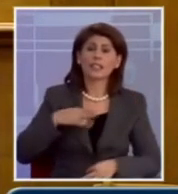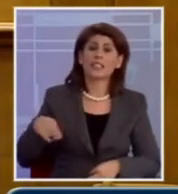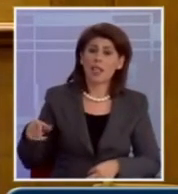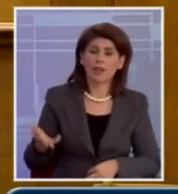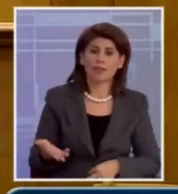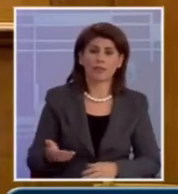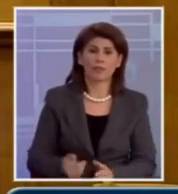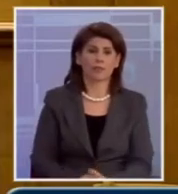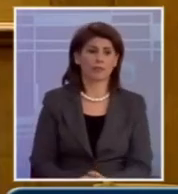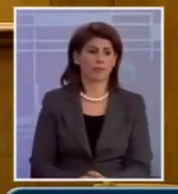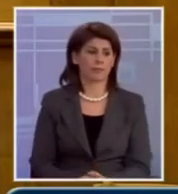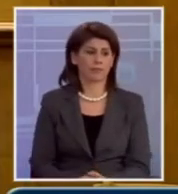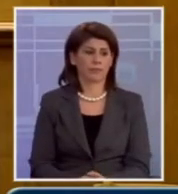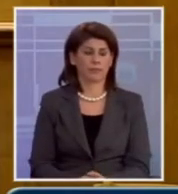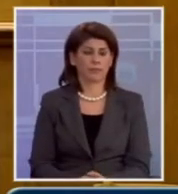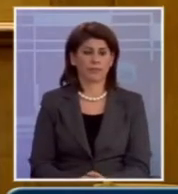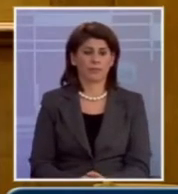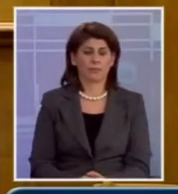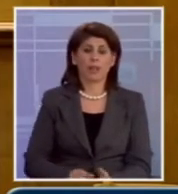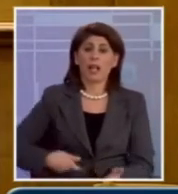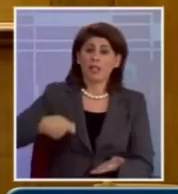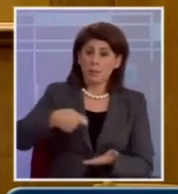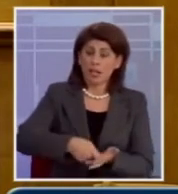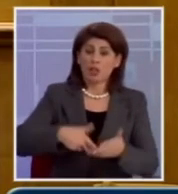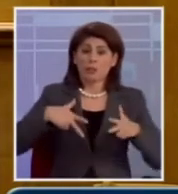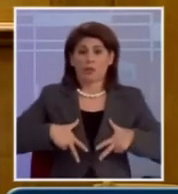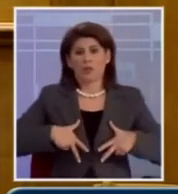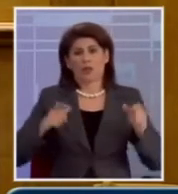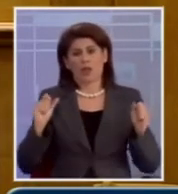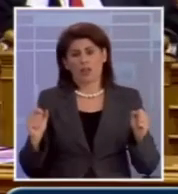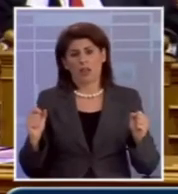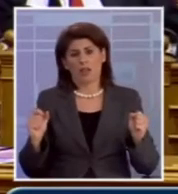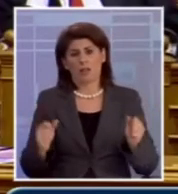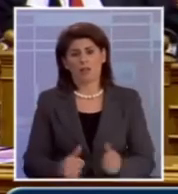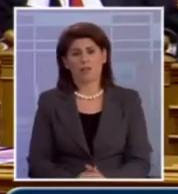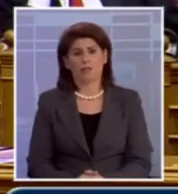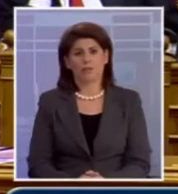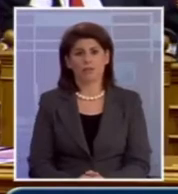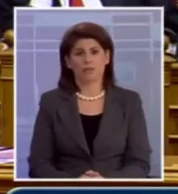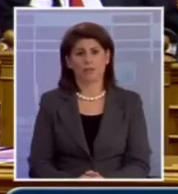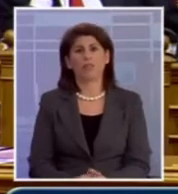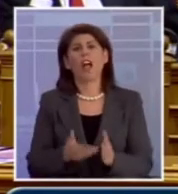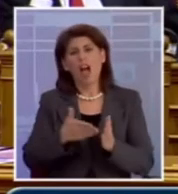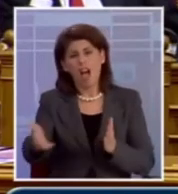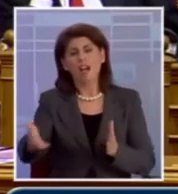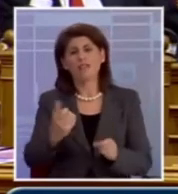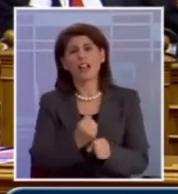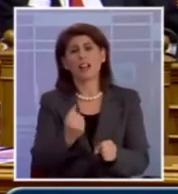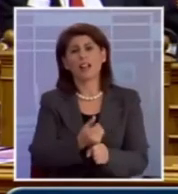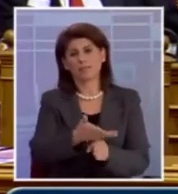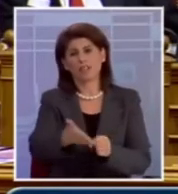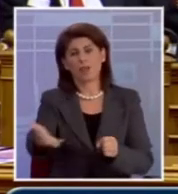συνάδελφοι, θα πληρώνεται από το Υπουργείο Υγείας. Αυτά είναι τα έργα και οι